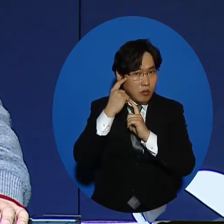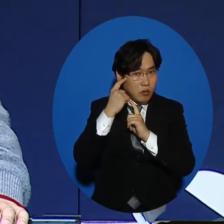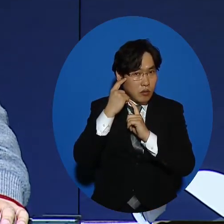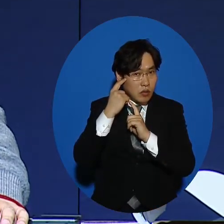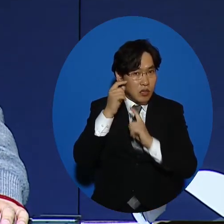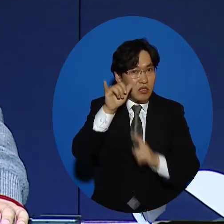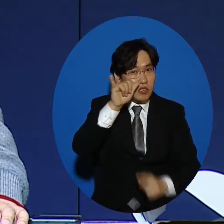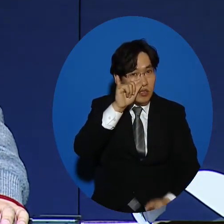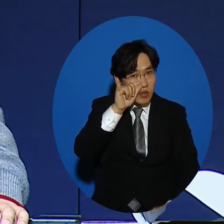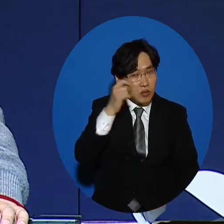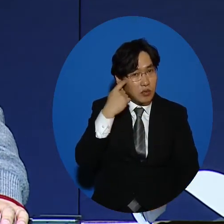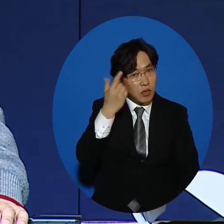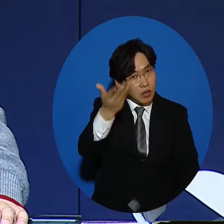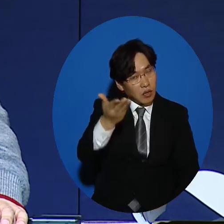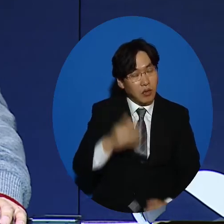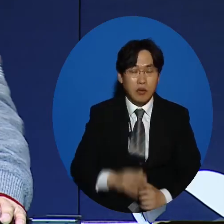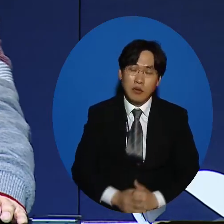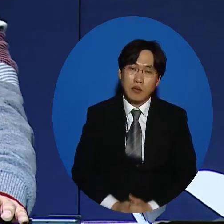조금이라도 있었을까요?